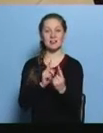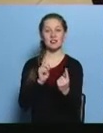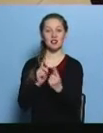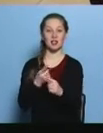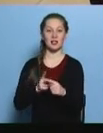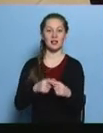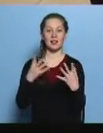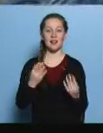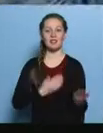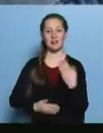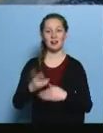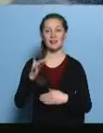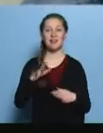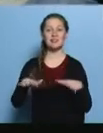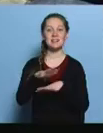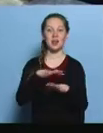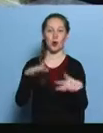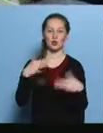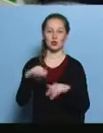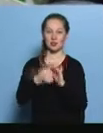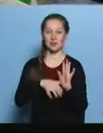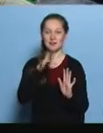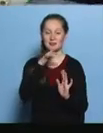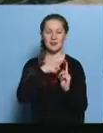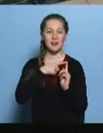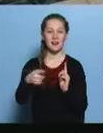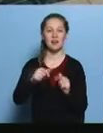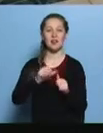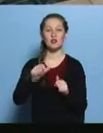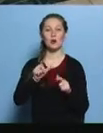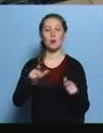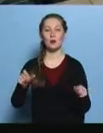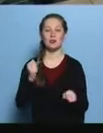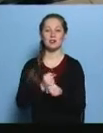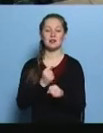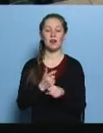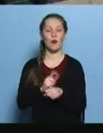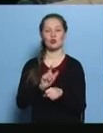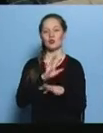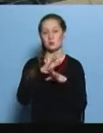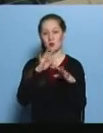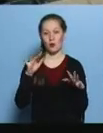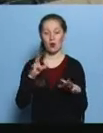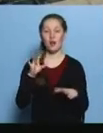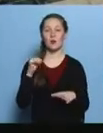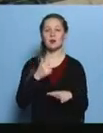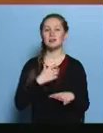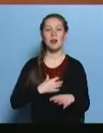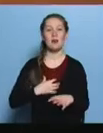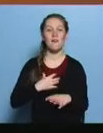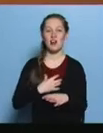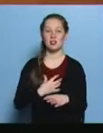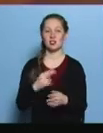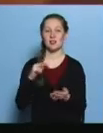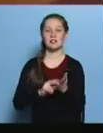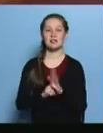инвалида на площадке цирка уже 16 лет. За это время для особых людей в регионе сделано многое. Но самым значимым и переломным стал